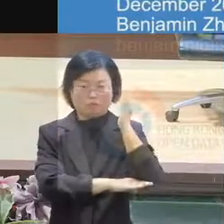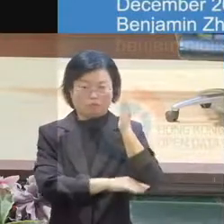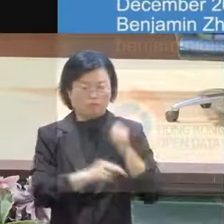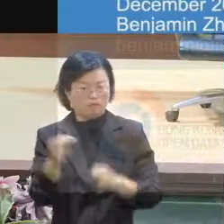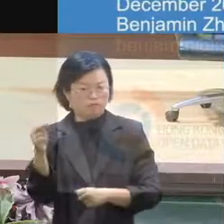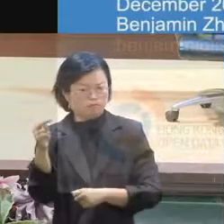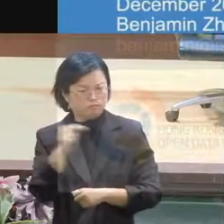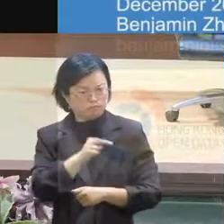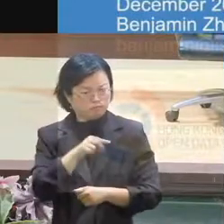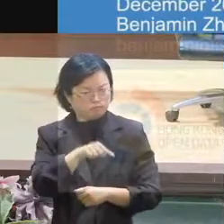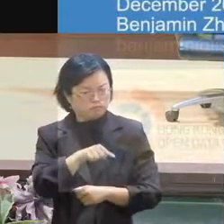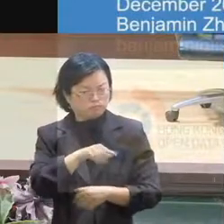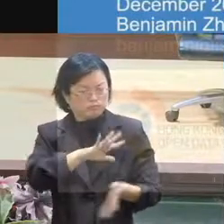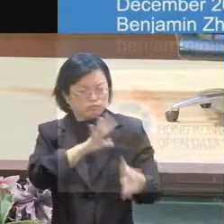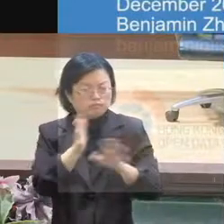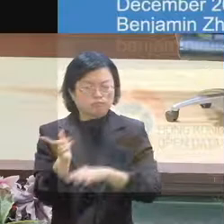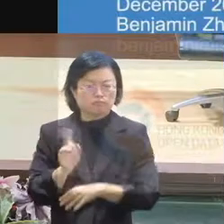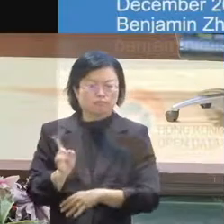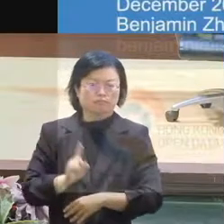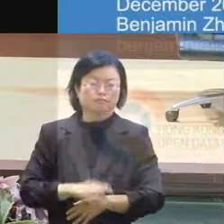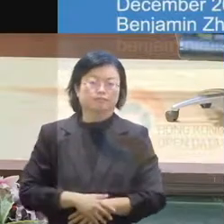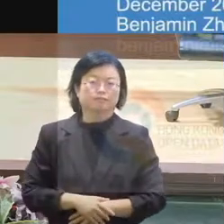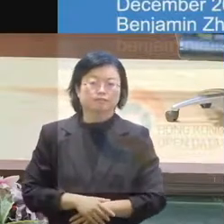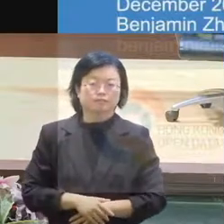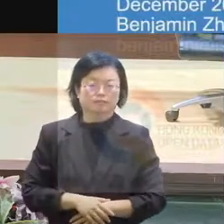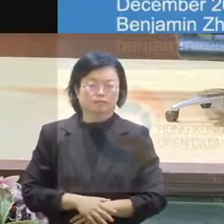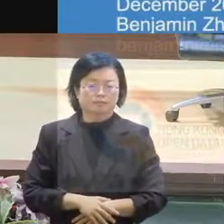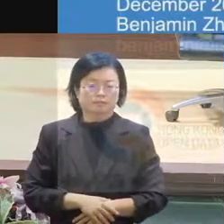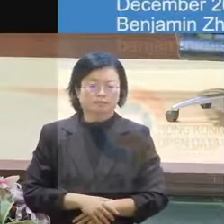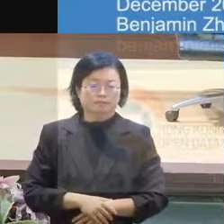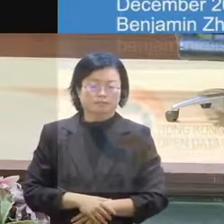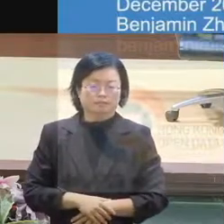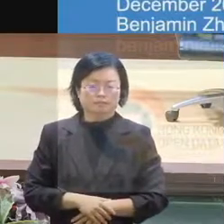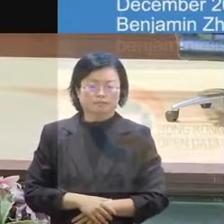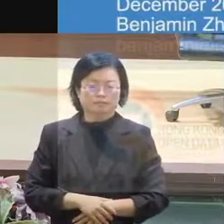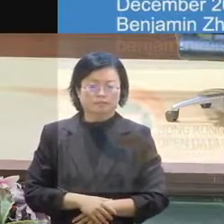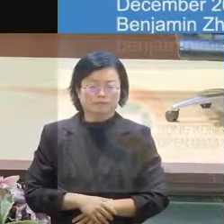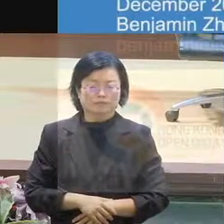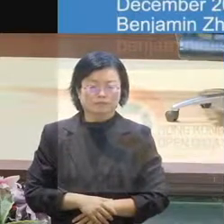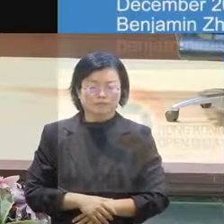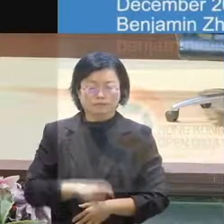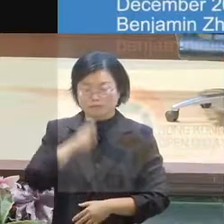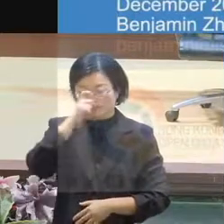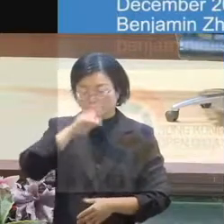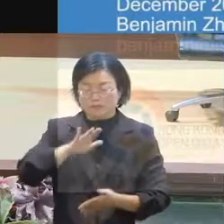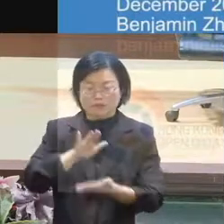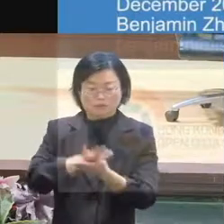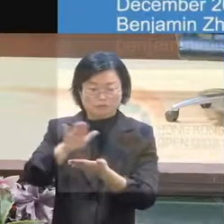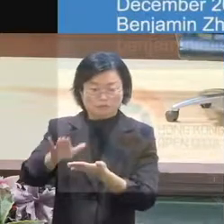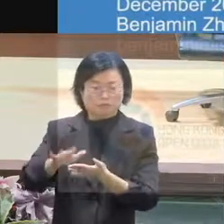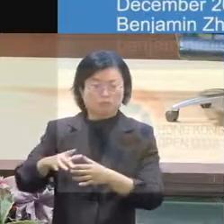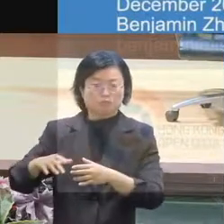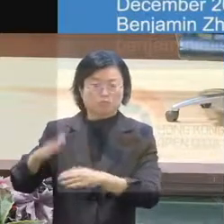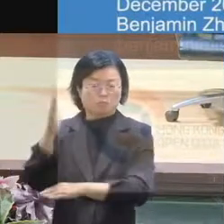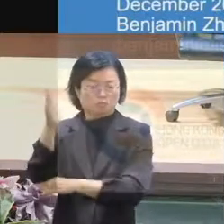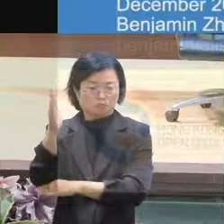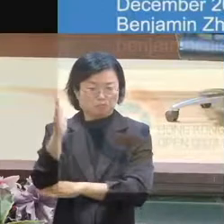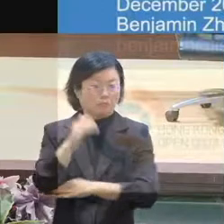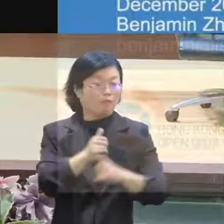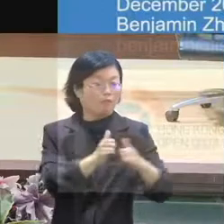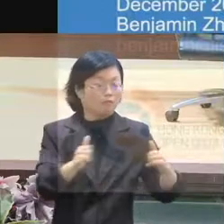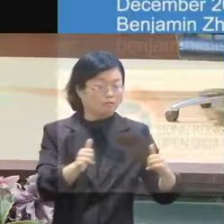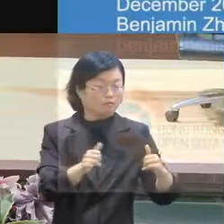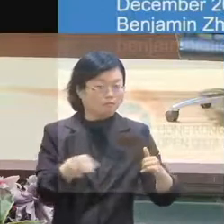open data 的一个状况，然后以及我们可以在接下来不管是官方还是民间做 open data 的工作